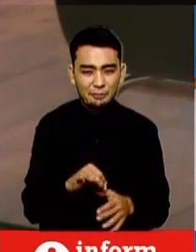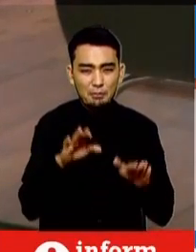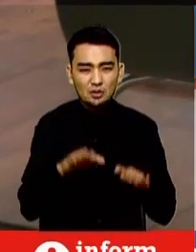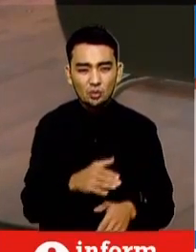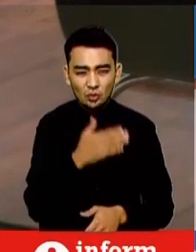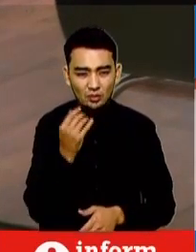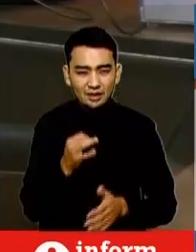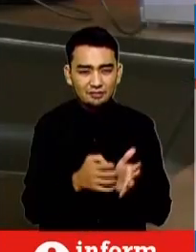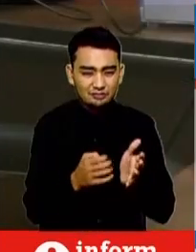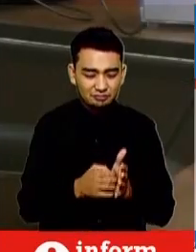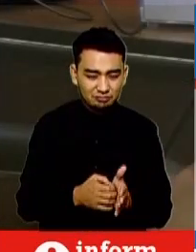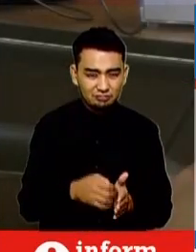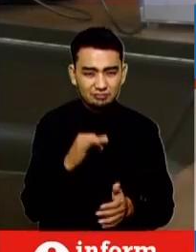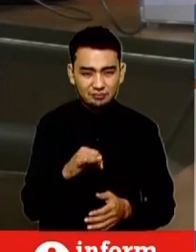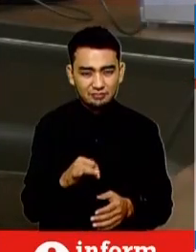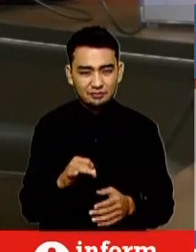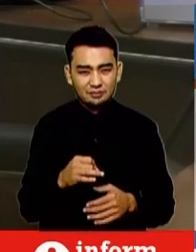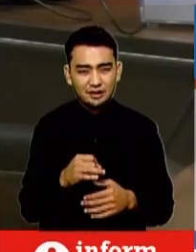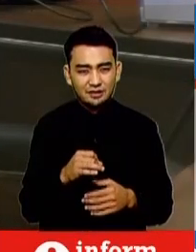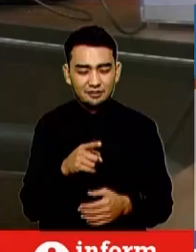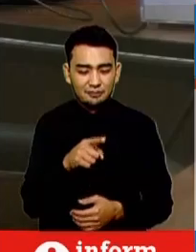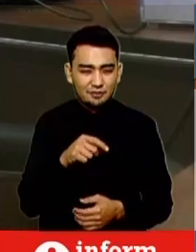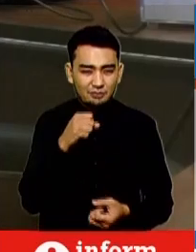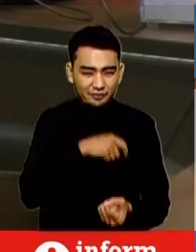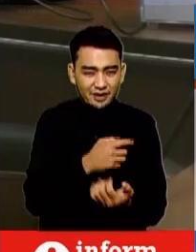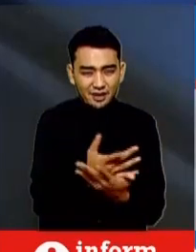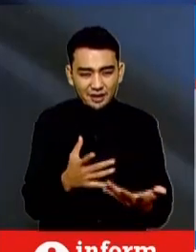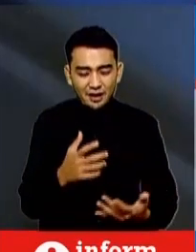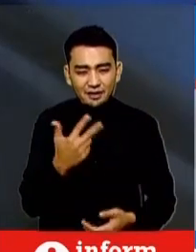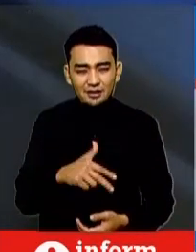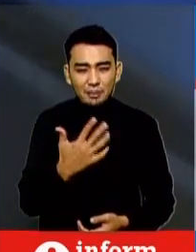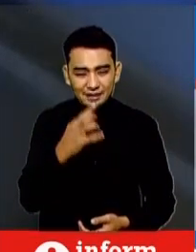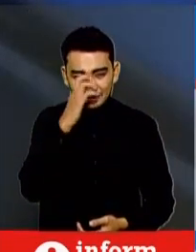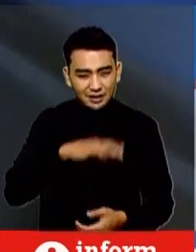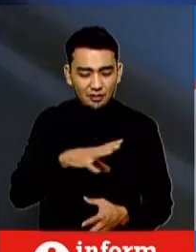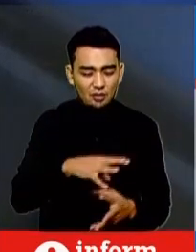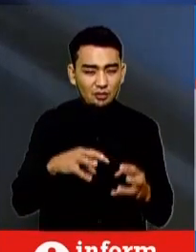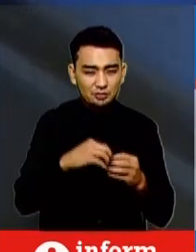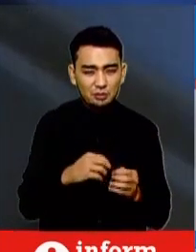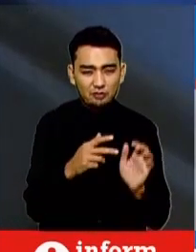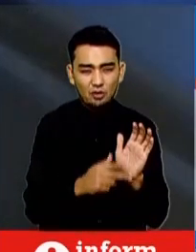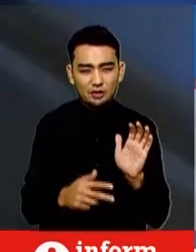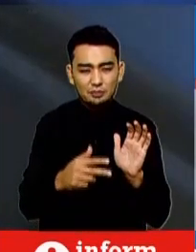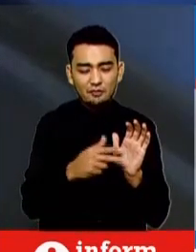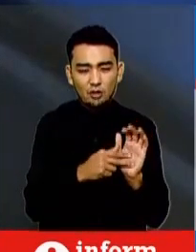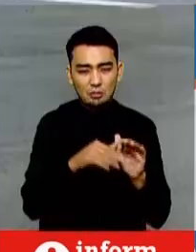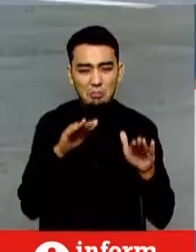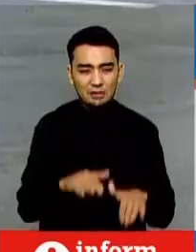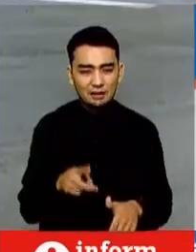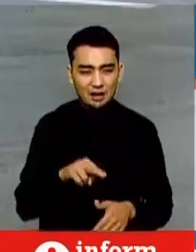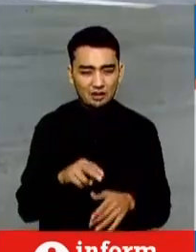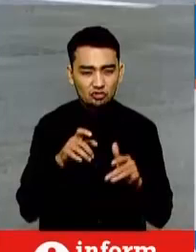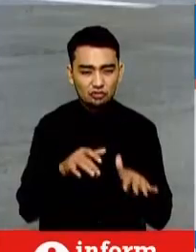народе называемых медвытрезвителями. Таковых в стране всего 35. Рассчитаны они на 880 койко-мест.